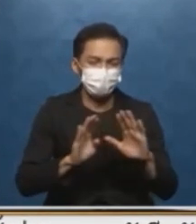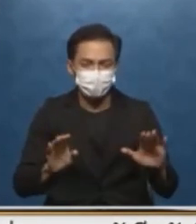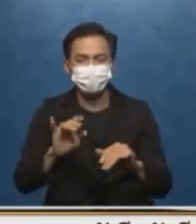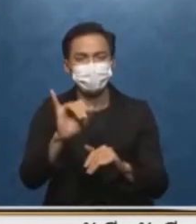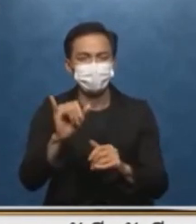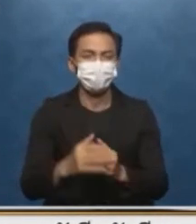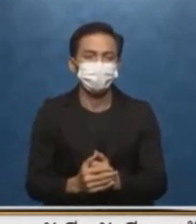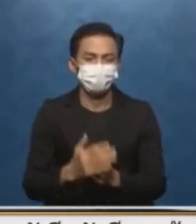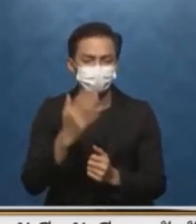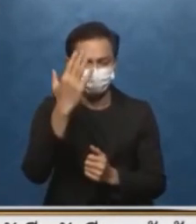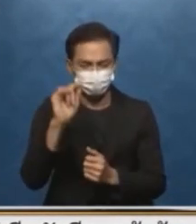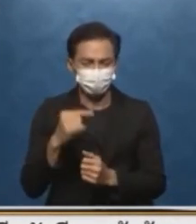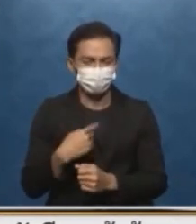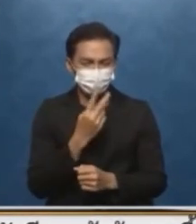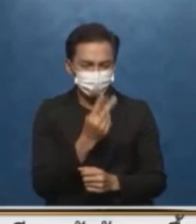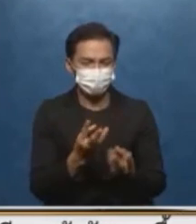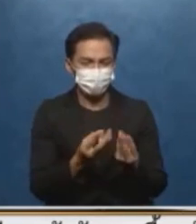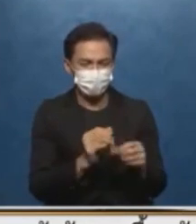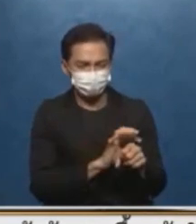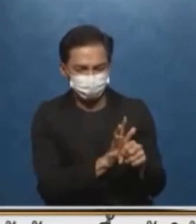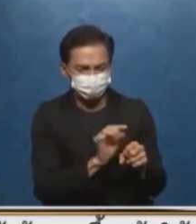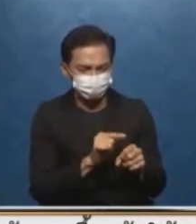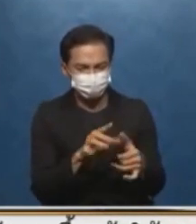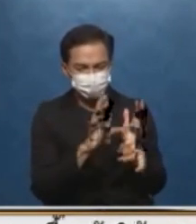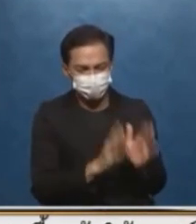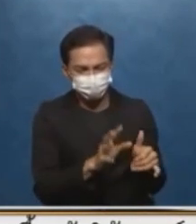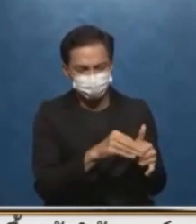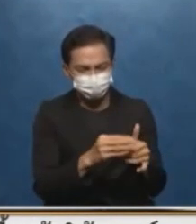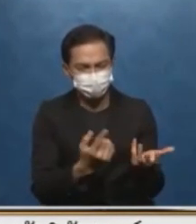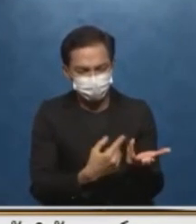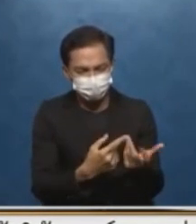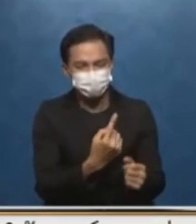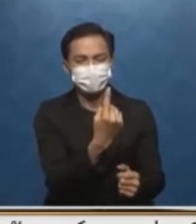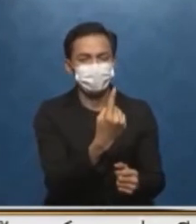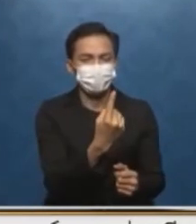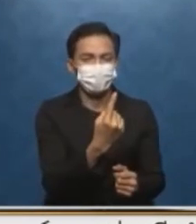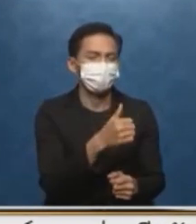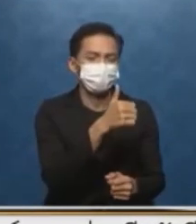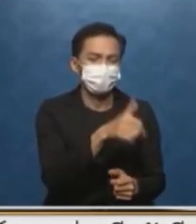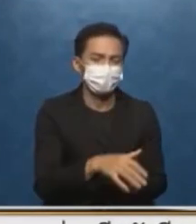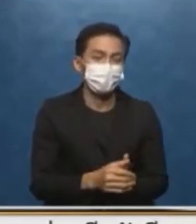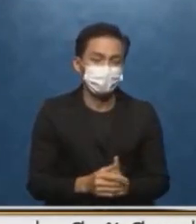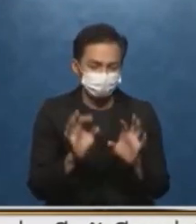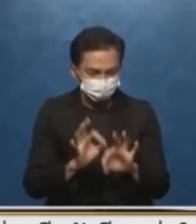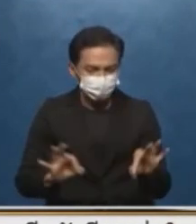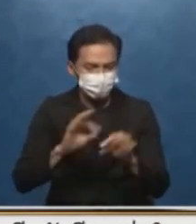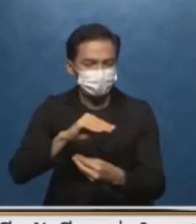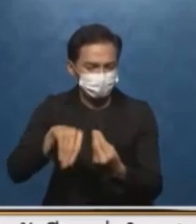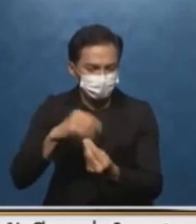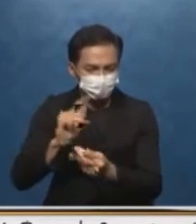ต่ตัวเลขผู้ติดเชื้อแบบนั้นอย่างเดียวคงจะไม่ได้สิแล้วค่ะนับตั้งแต่วันที่